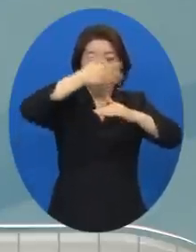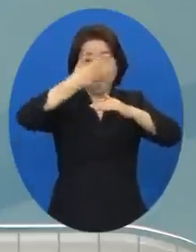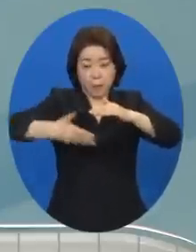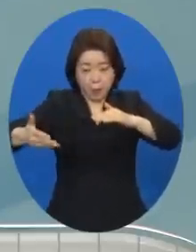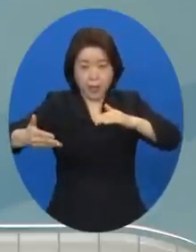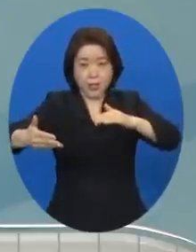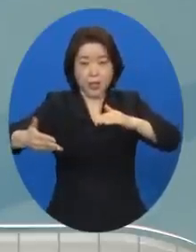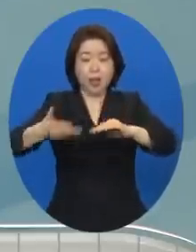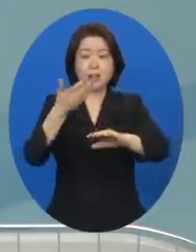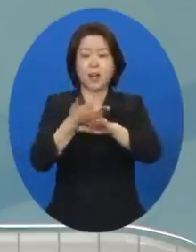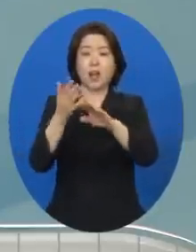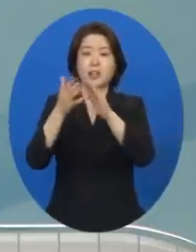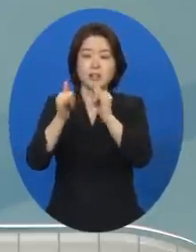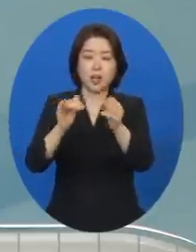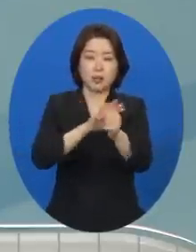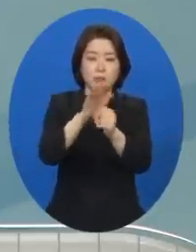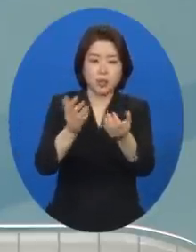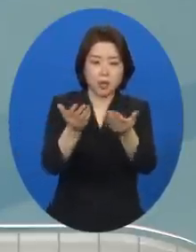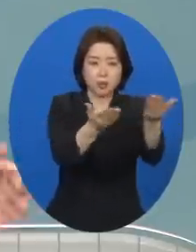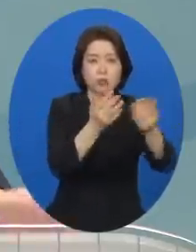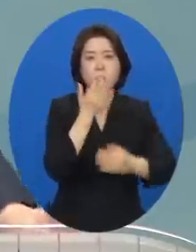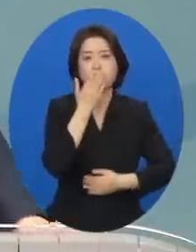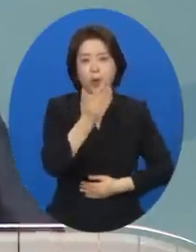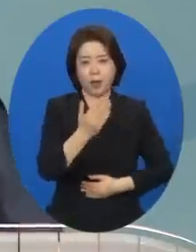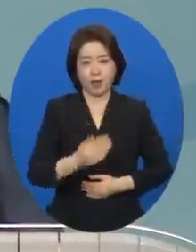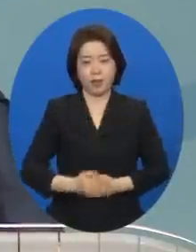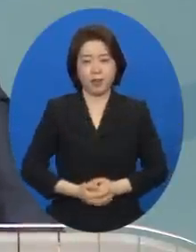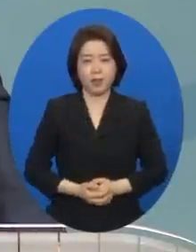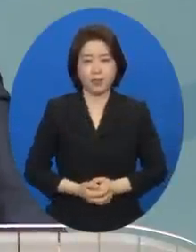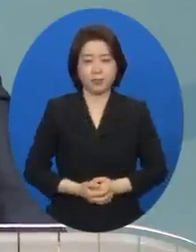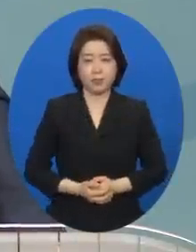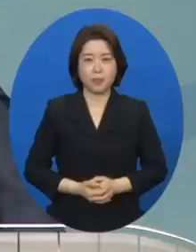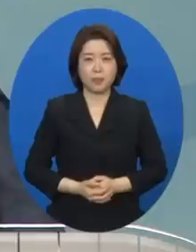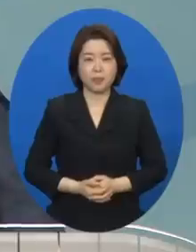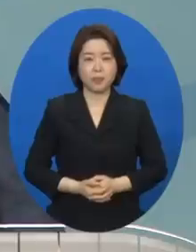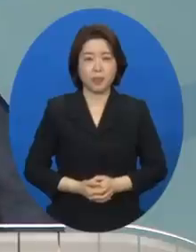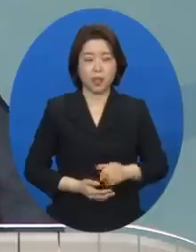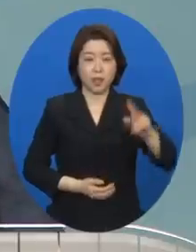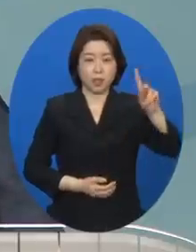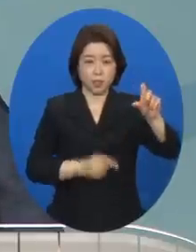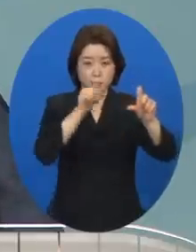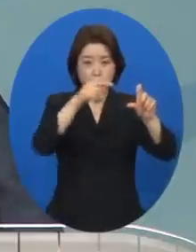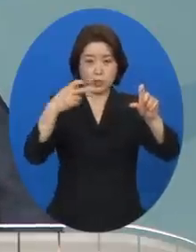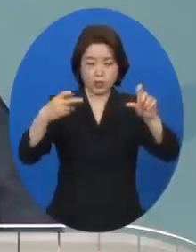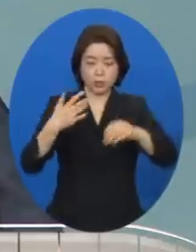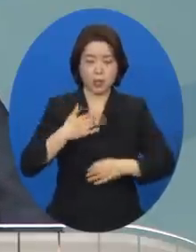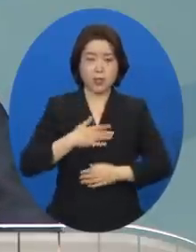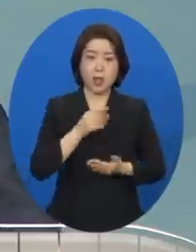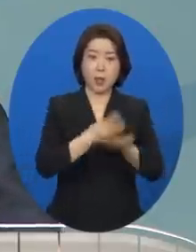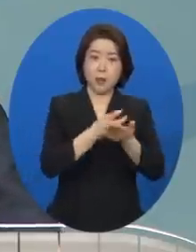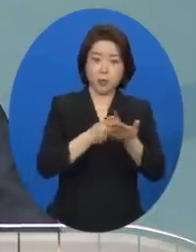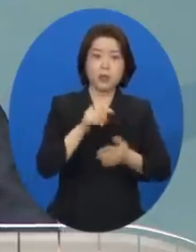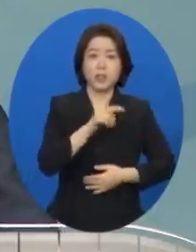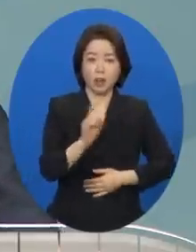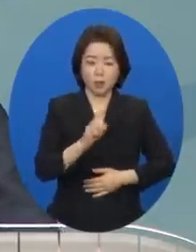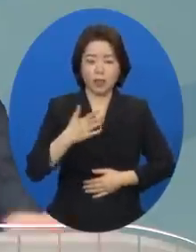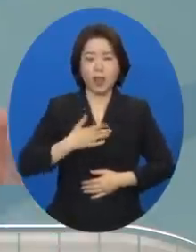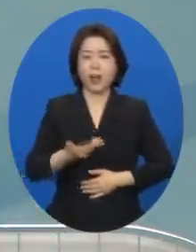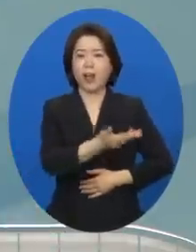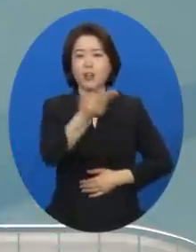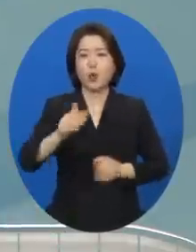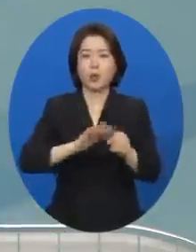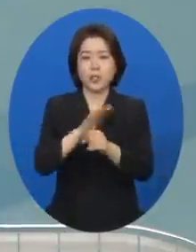사람을 사랑하게 되는 거예요 12절에 내 개명은 이것이다 내가 너희를 사랑한 것과 같이